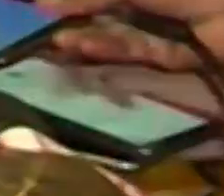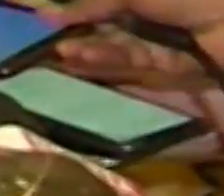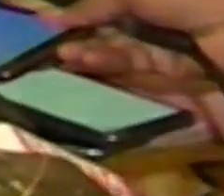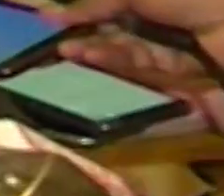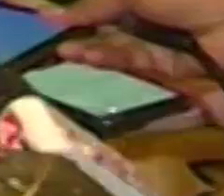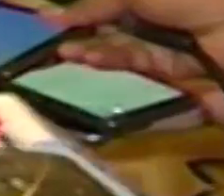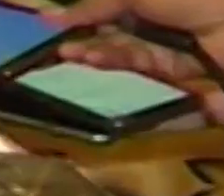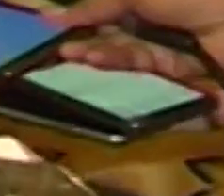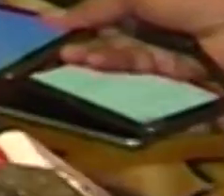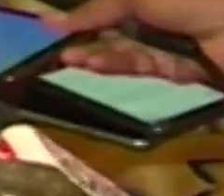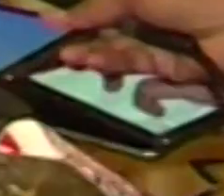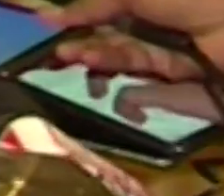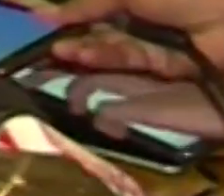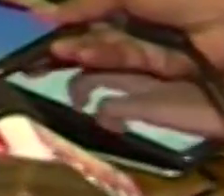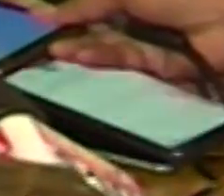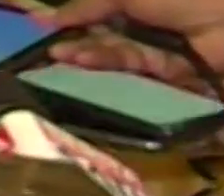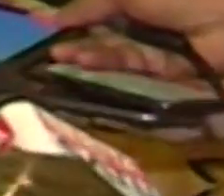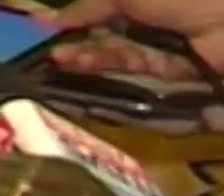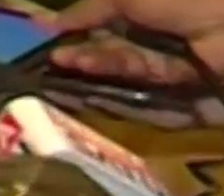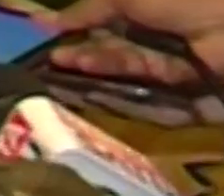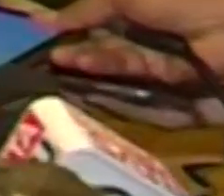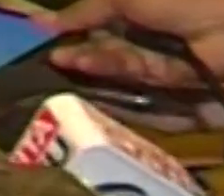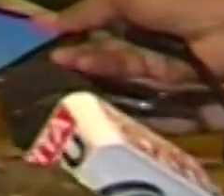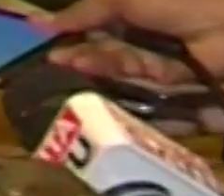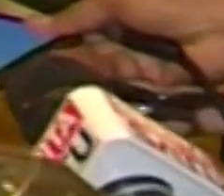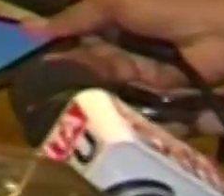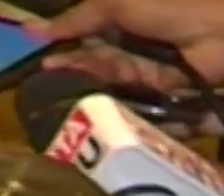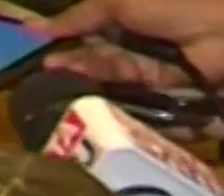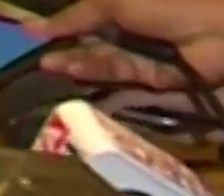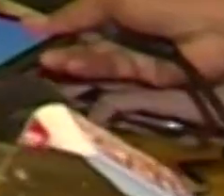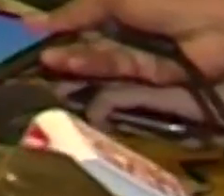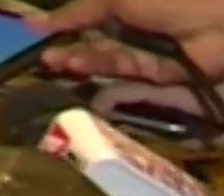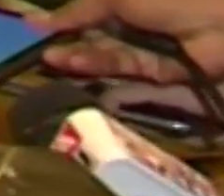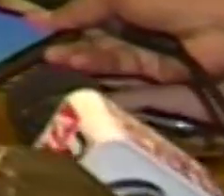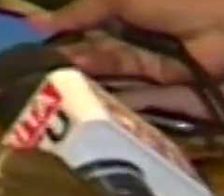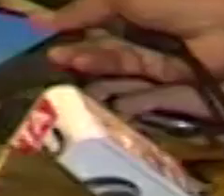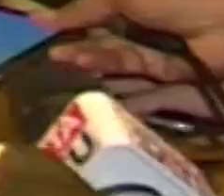Saya tanyakan langsung ke Kapolri, saya juga